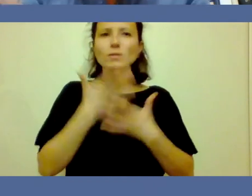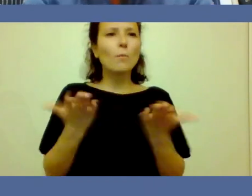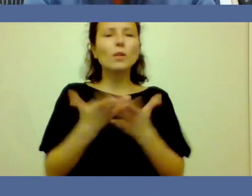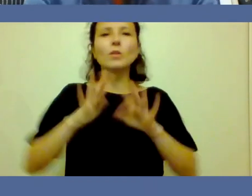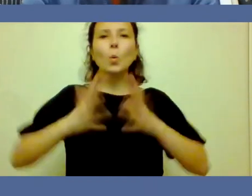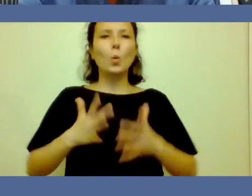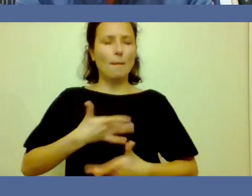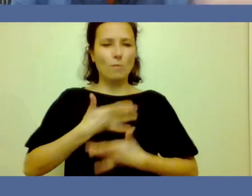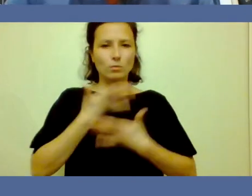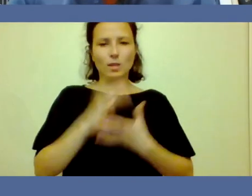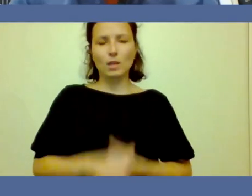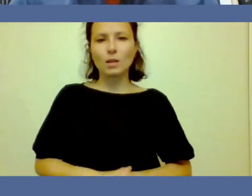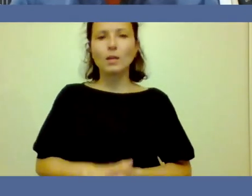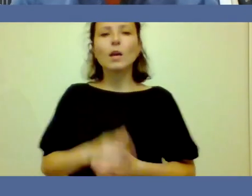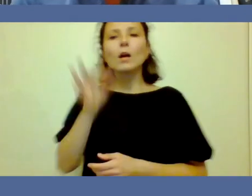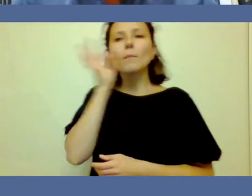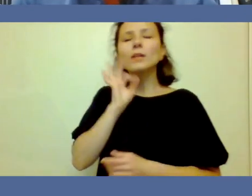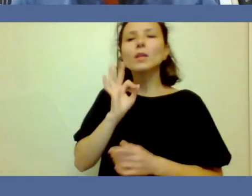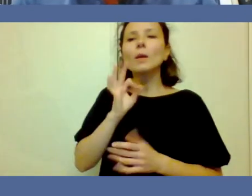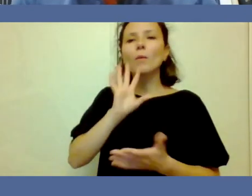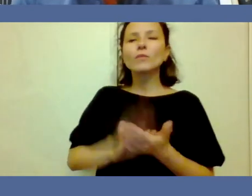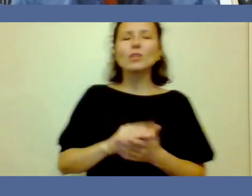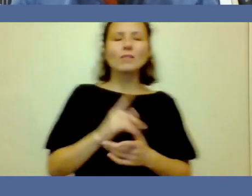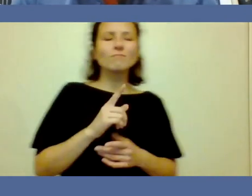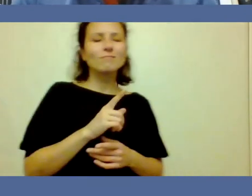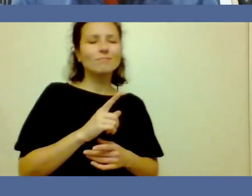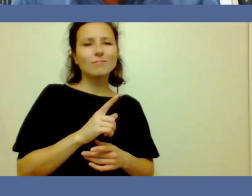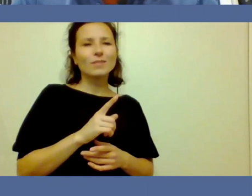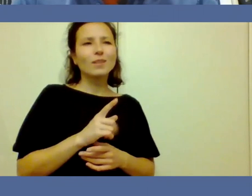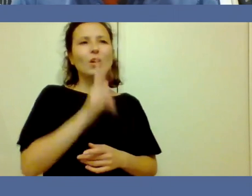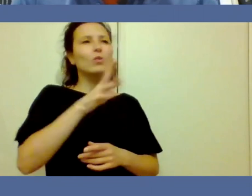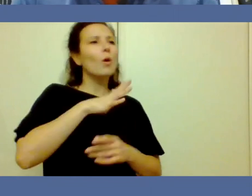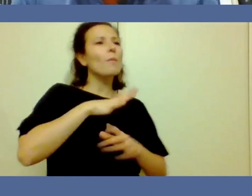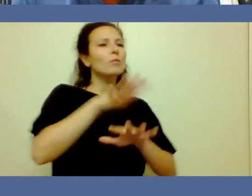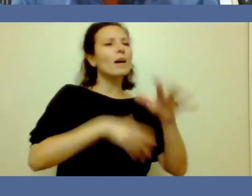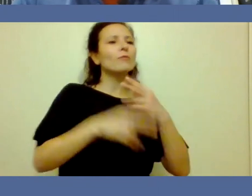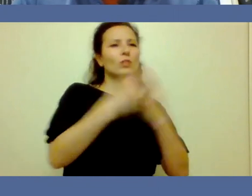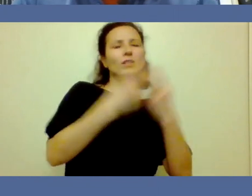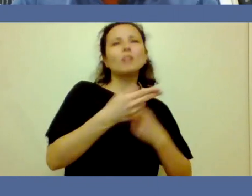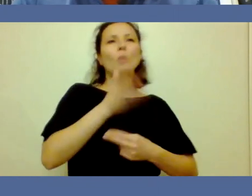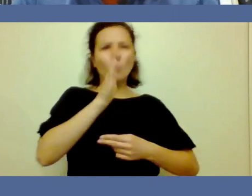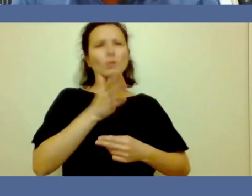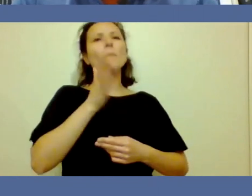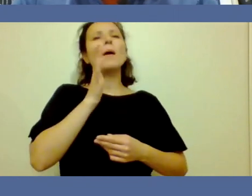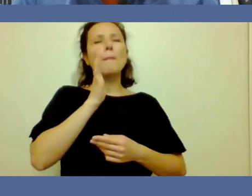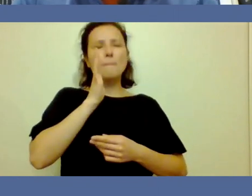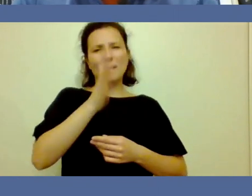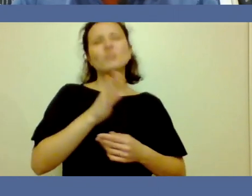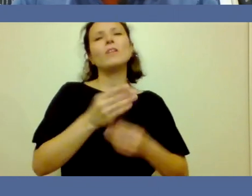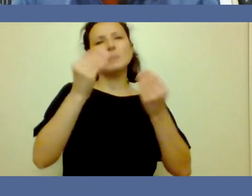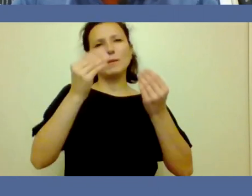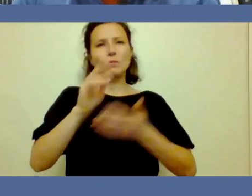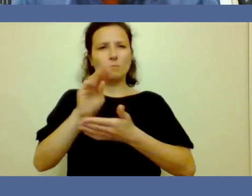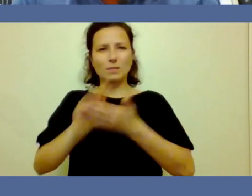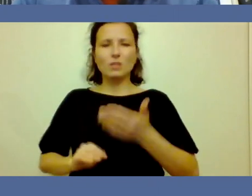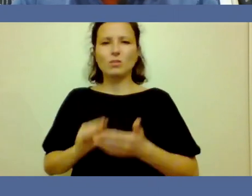emocje. Pani powtarza... Więc wcale nie jest powiedziane, że każdy, kto był dziennikarzem, będzie świetnym pisarzem. Powiedziałabym więcej. To są dwa